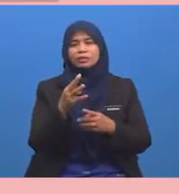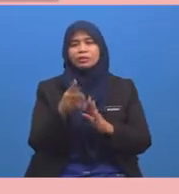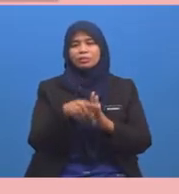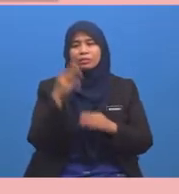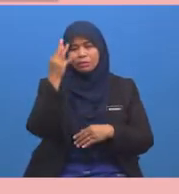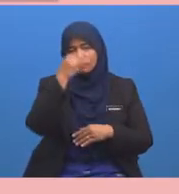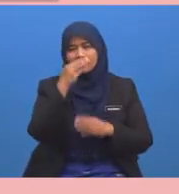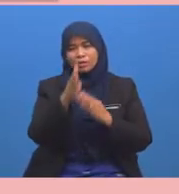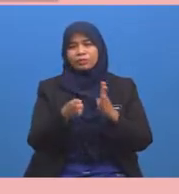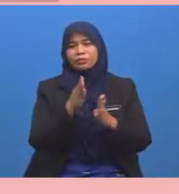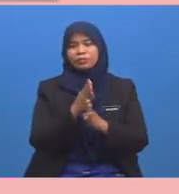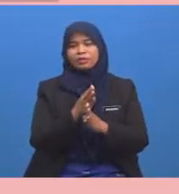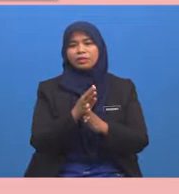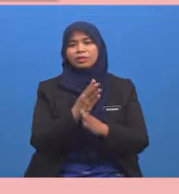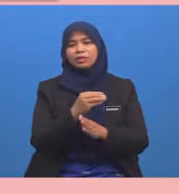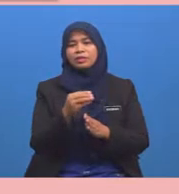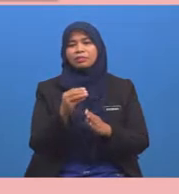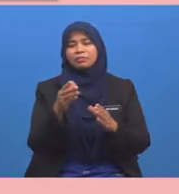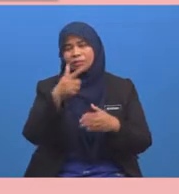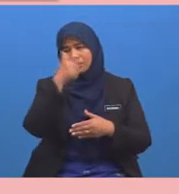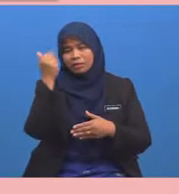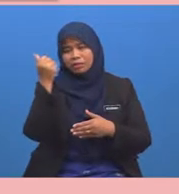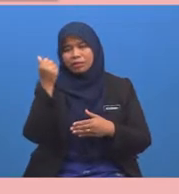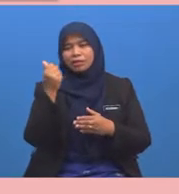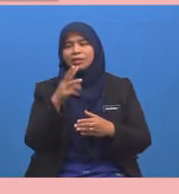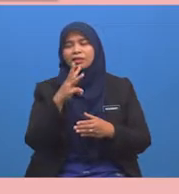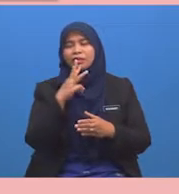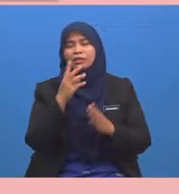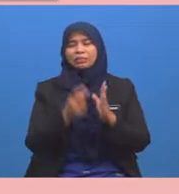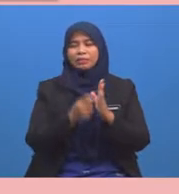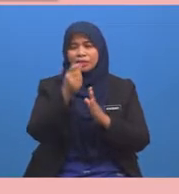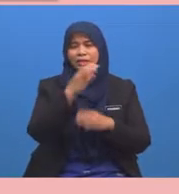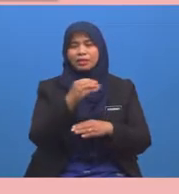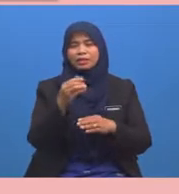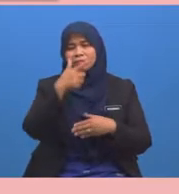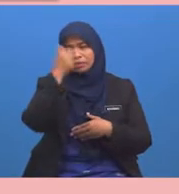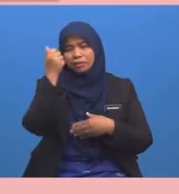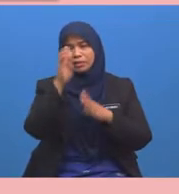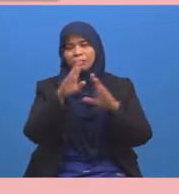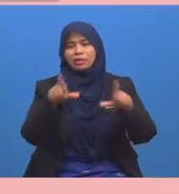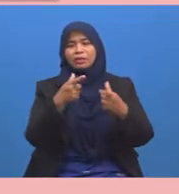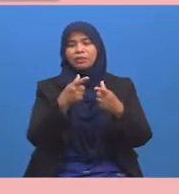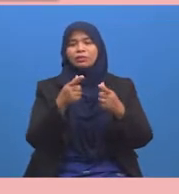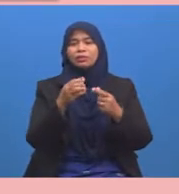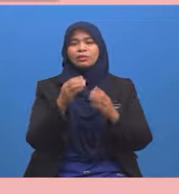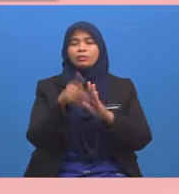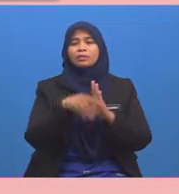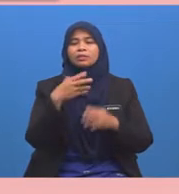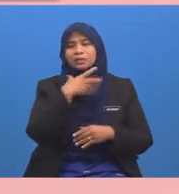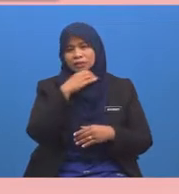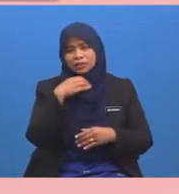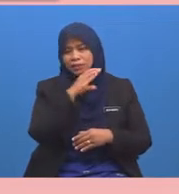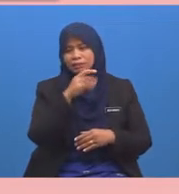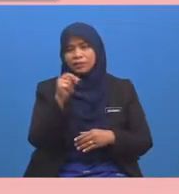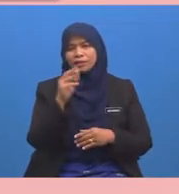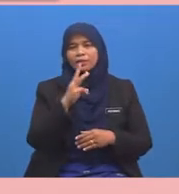bumi, lalu menyebabkan larian air permukaan meningkat dan akan menyebabkan berlakunya pencemaran air